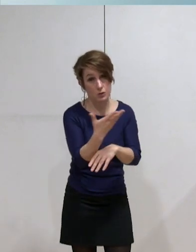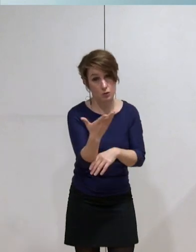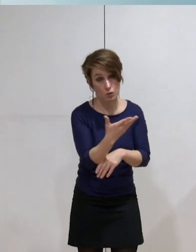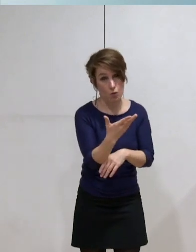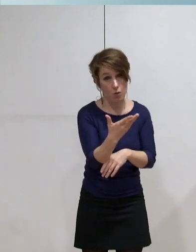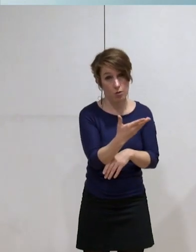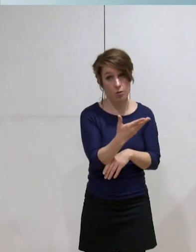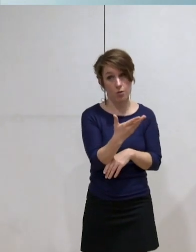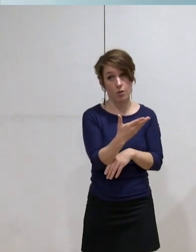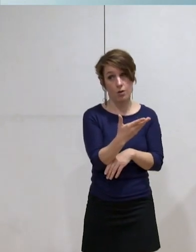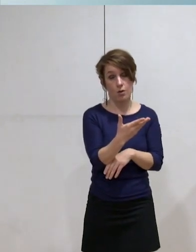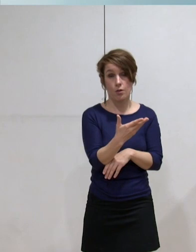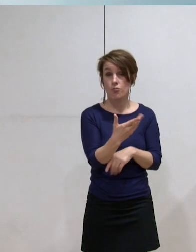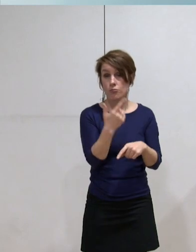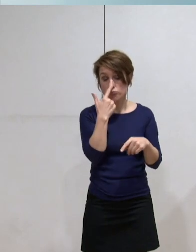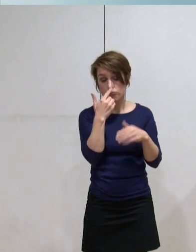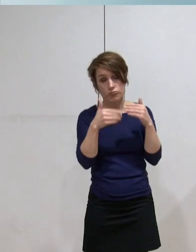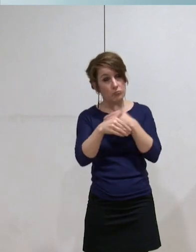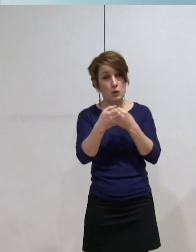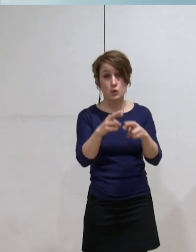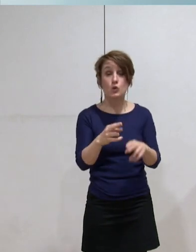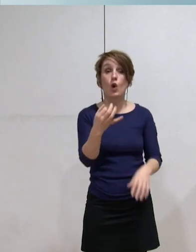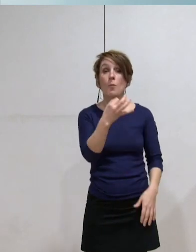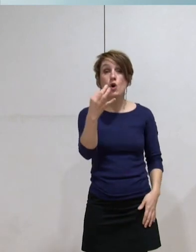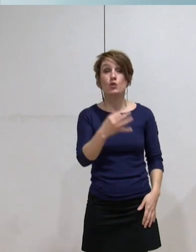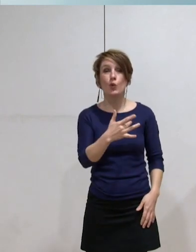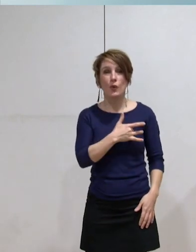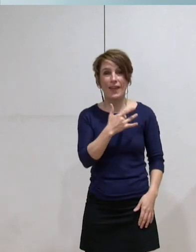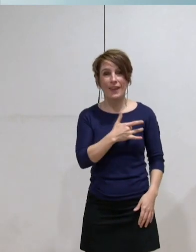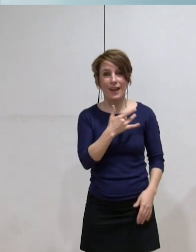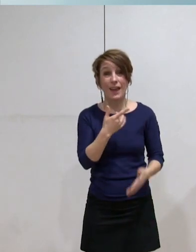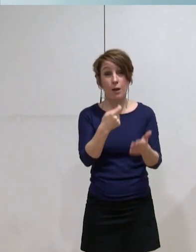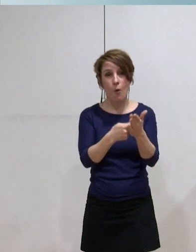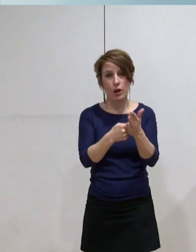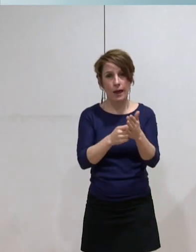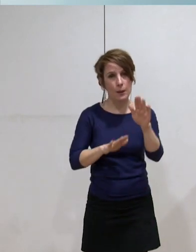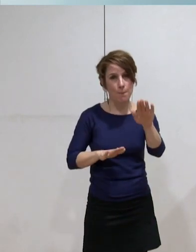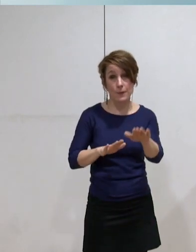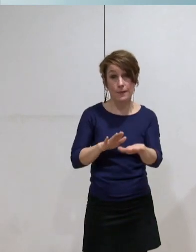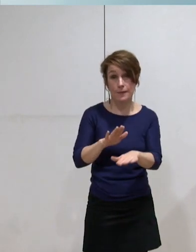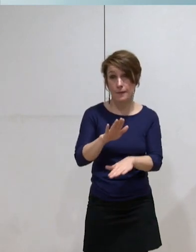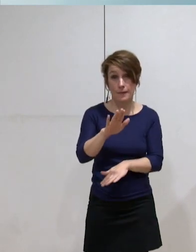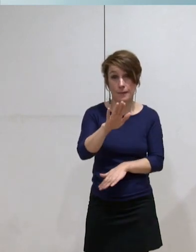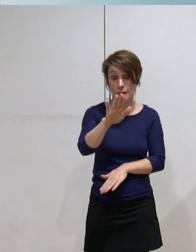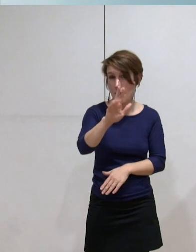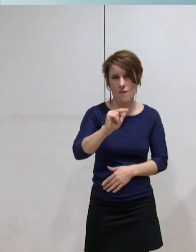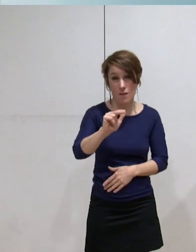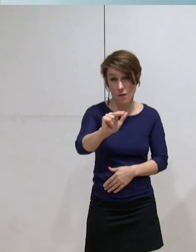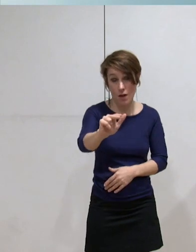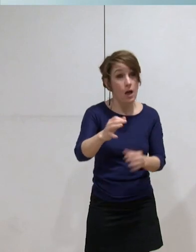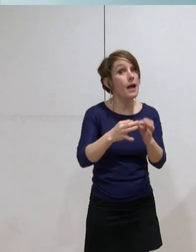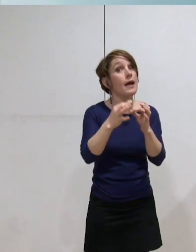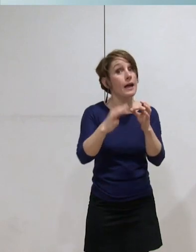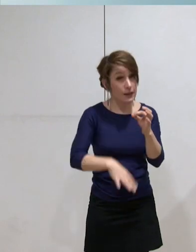une remontée des taux d'intérêt renchérissant ainsi le prix